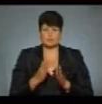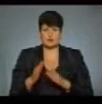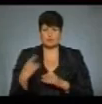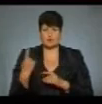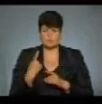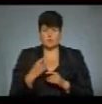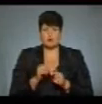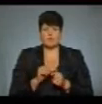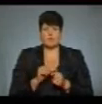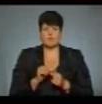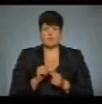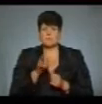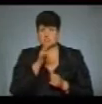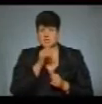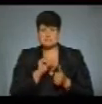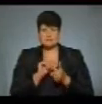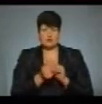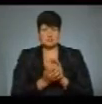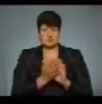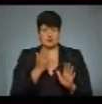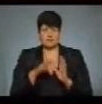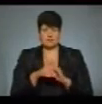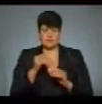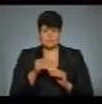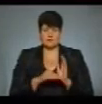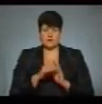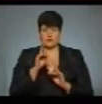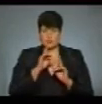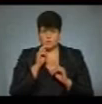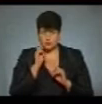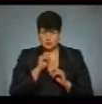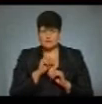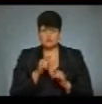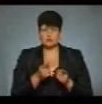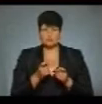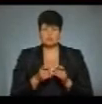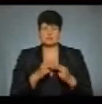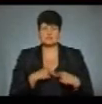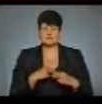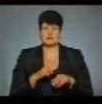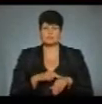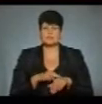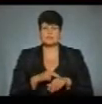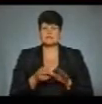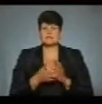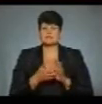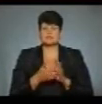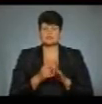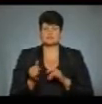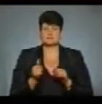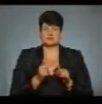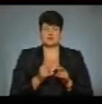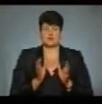час позачергових виборів до Верховної Ради України. Їх долучають, тому що працівників поліції області недостатньо, щоб забезпечити